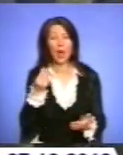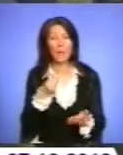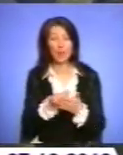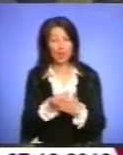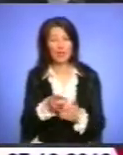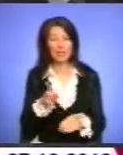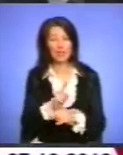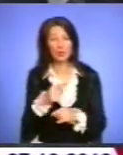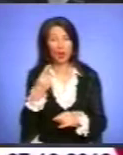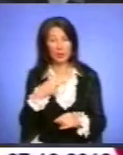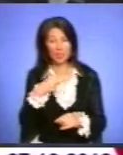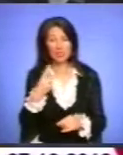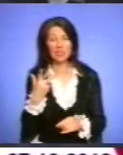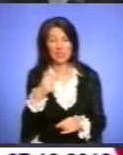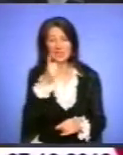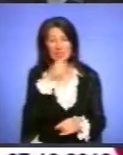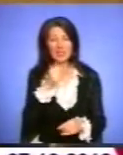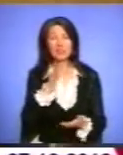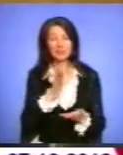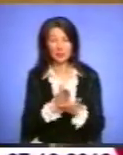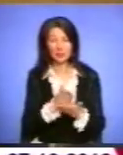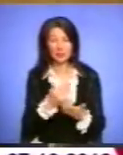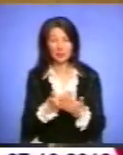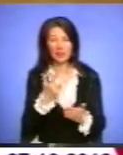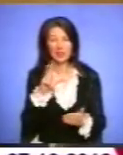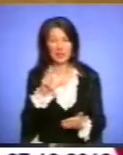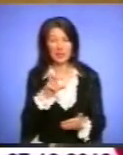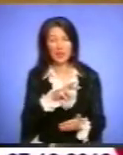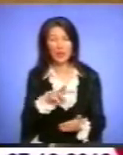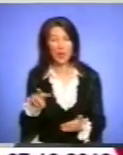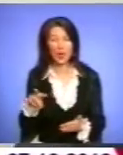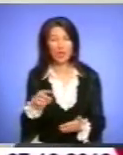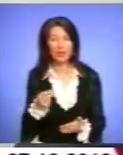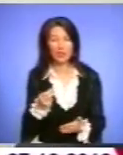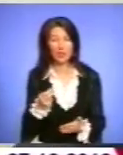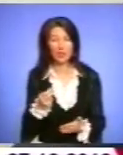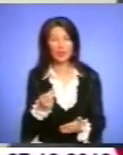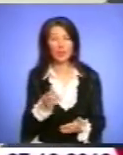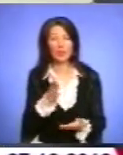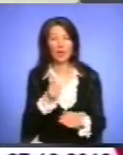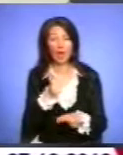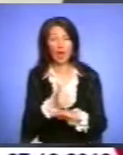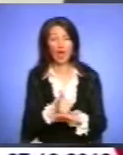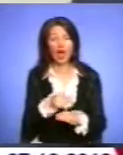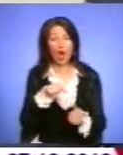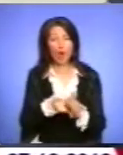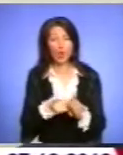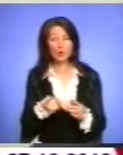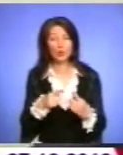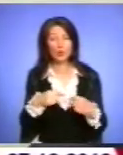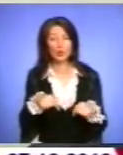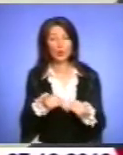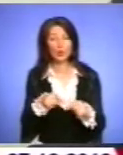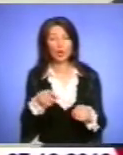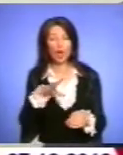Тернопільської області на 2013 рік складе майже 300 мільйонів гривень. Домінуючу роль у структурі доходів